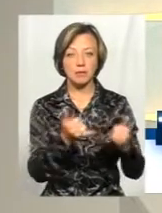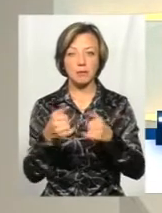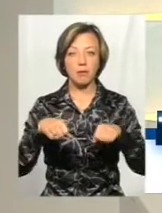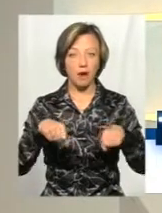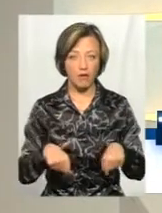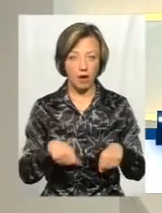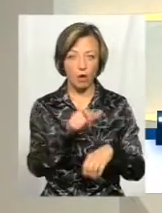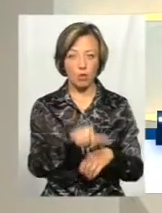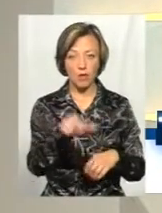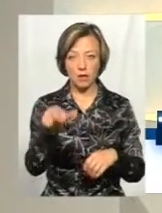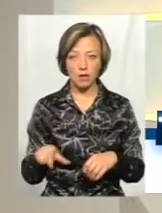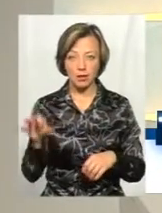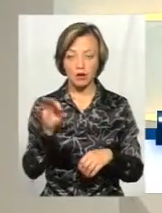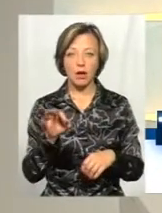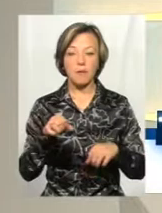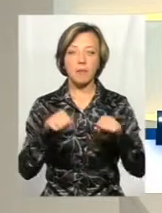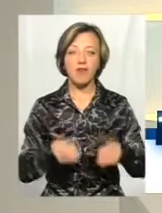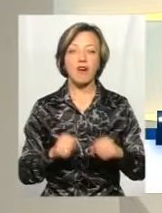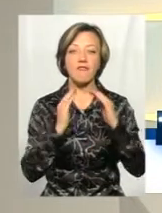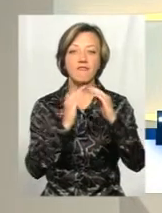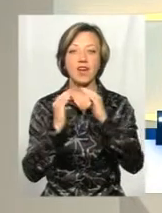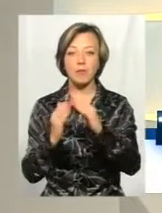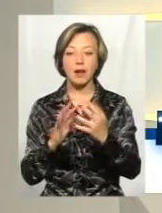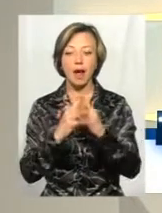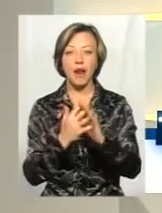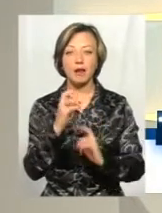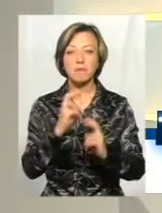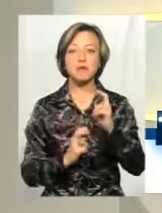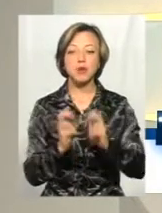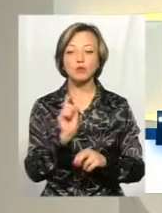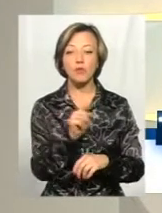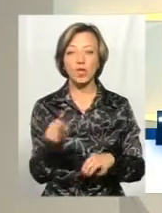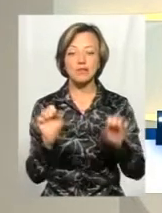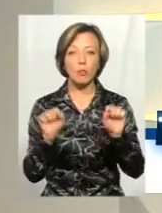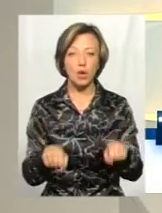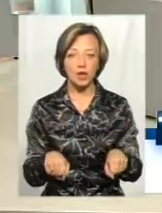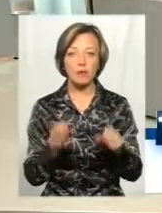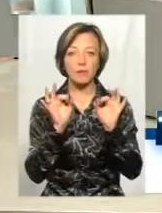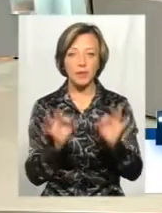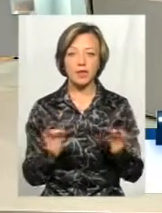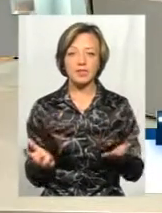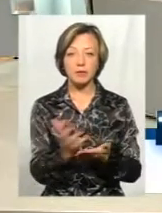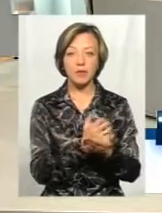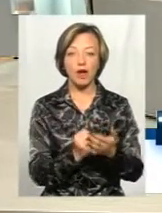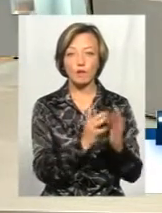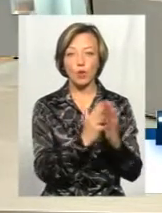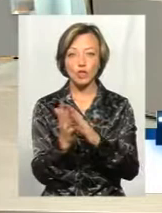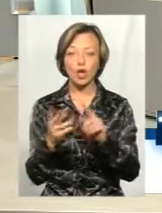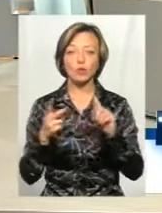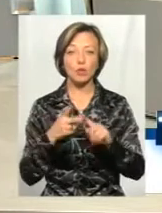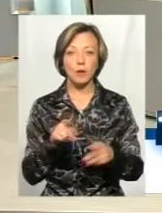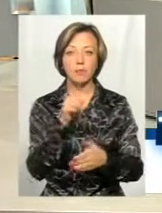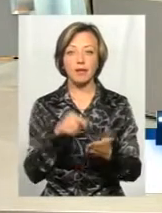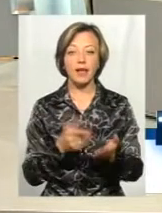права громадян, права фермерів, права аграрних підприємств на те, щоб вони змогли належним чином зібрати врожай. І друге